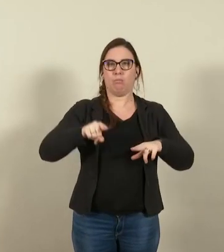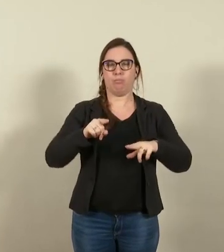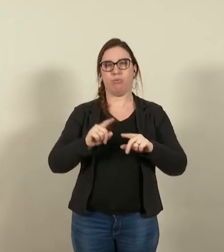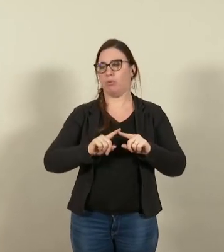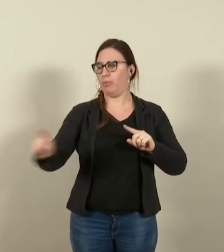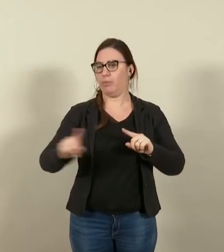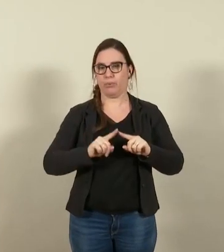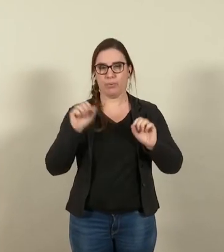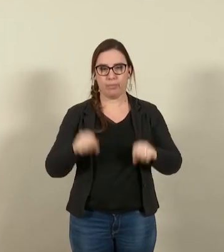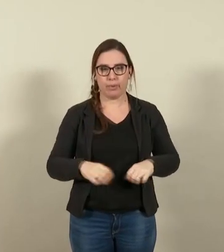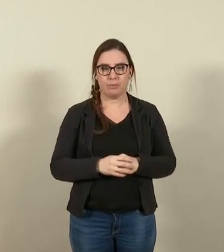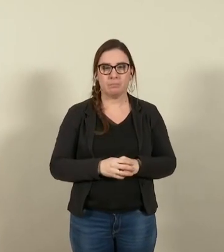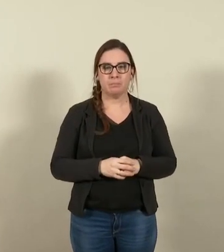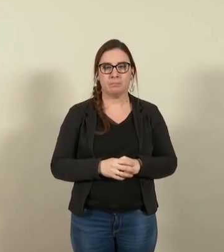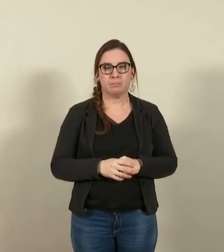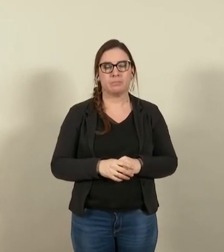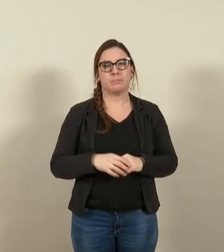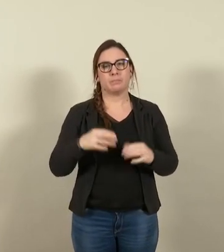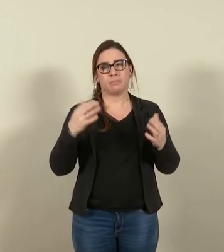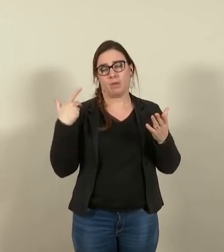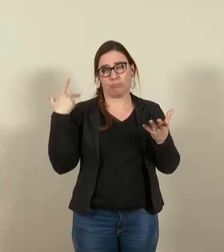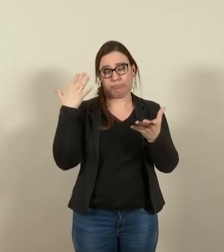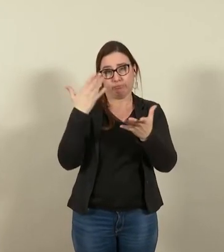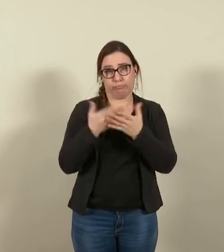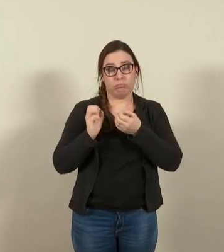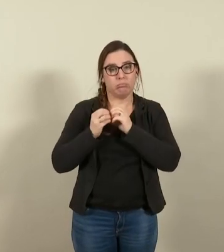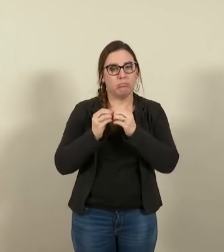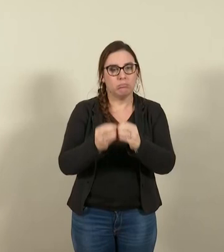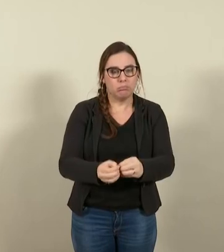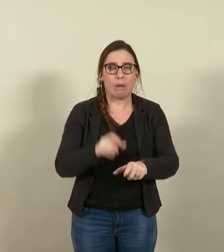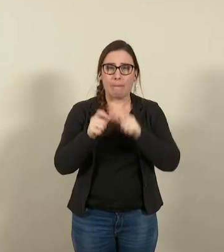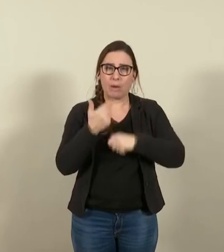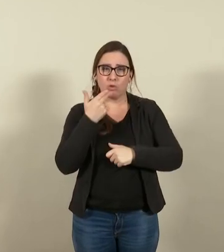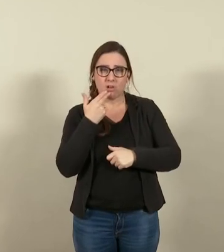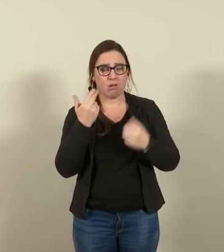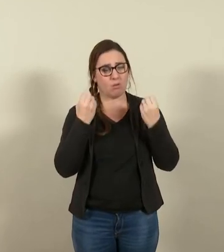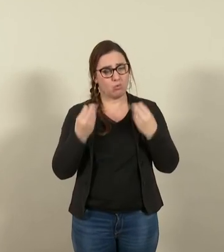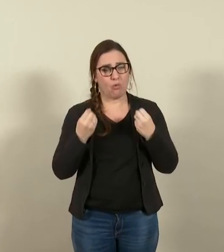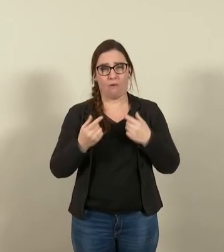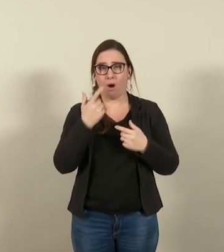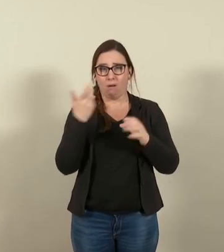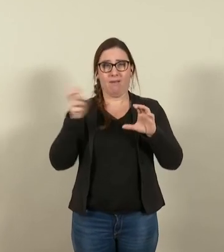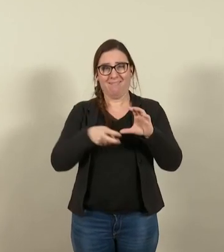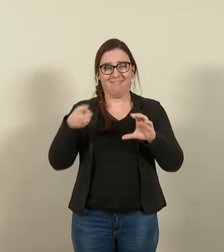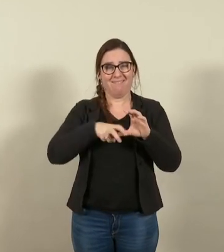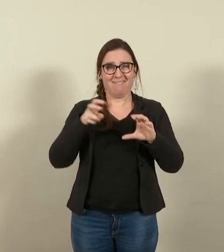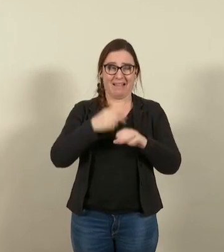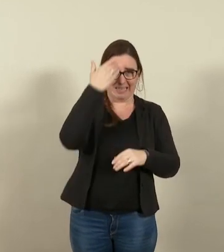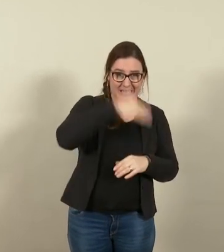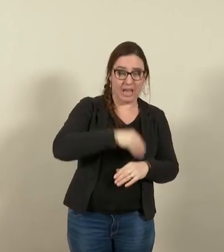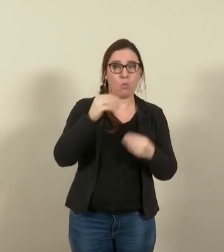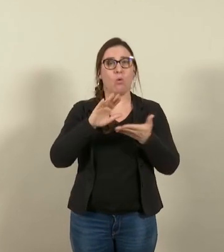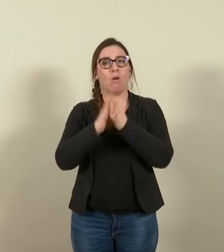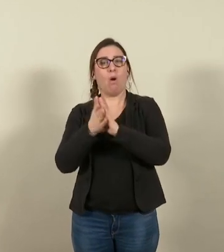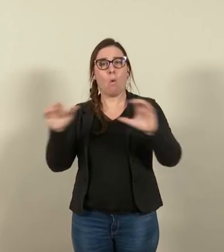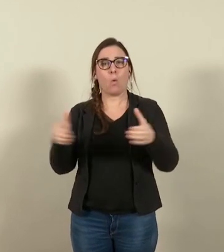attendues de longue date pour régler donc les défaillances actuel les usagers réguliers le savent et les associations collectifes